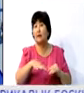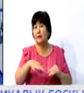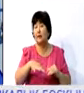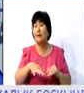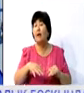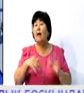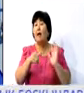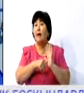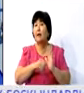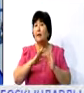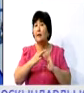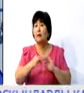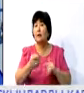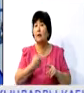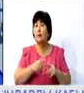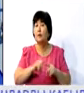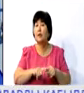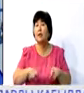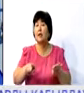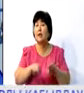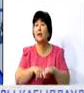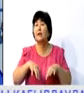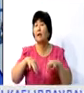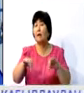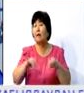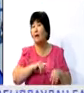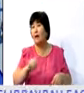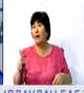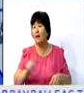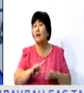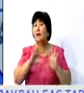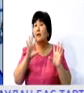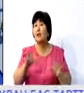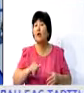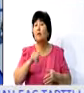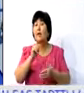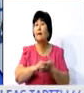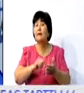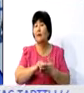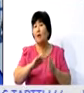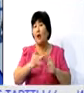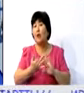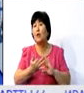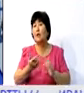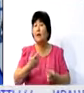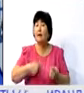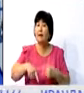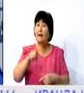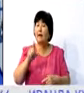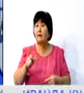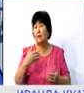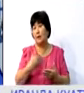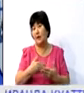6 елді мекені сол Асейіт көпірі арқылы қатынайды. Жалпы негізінде ауданның кәсіпкерлері